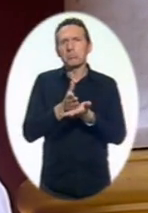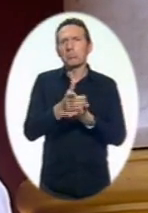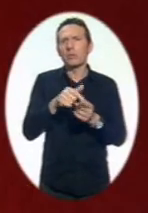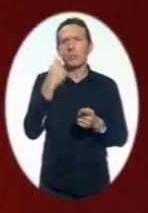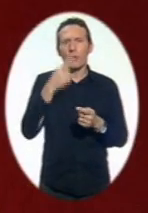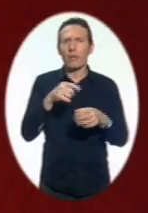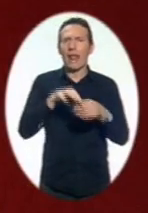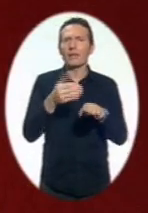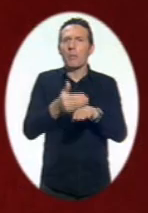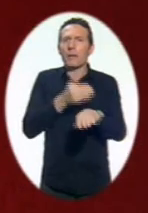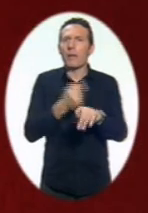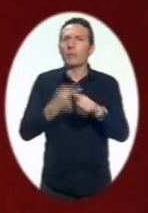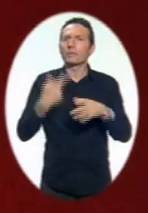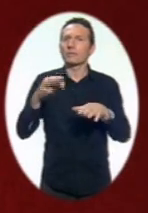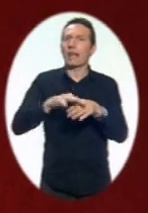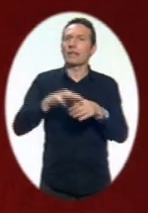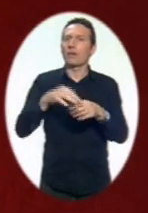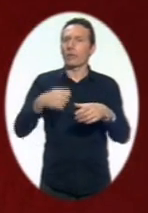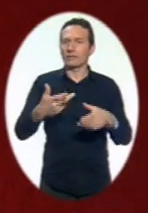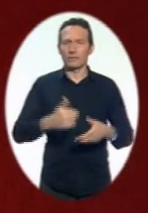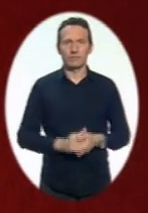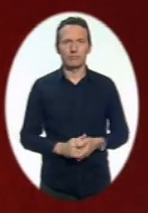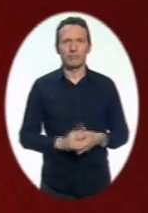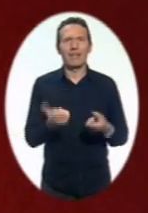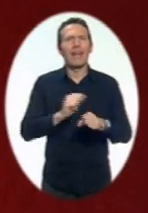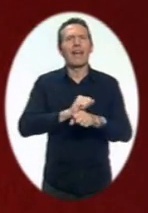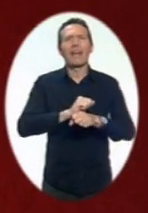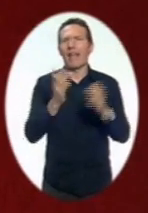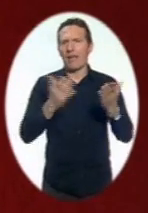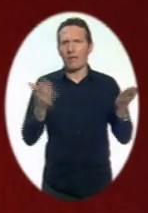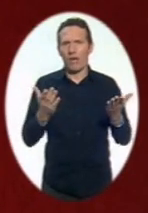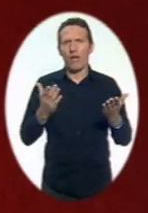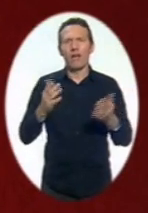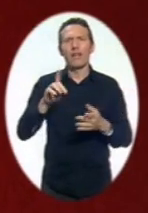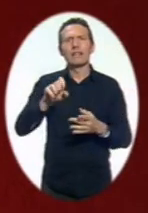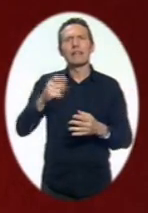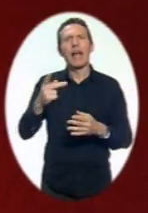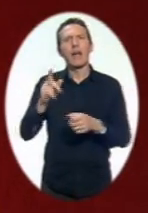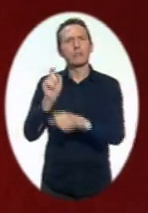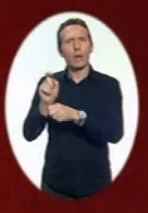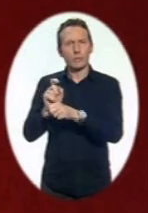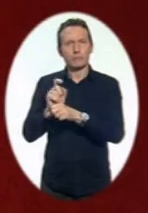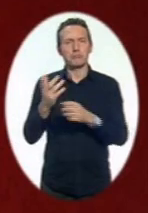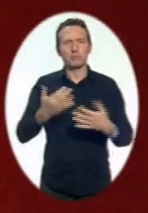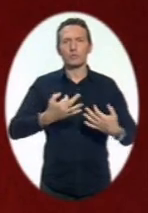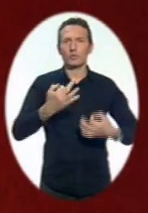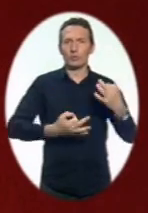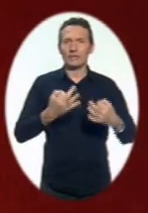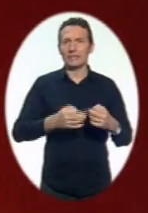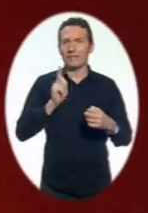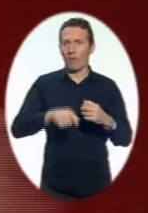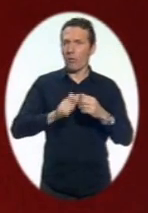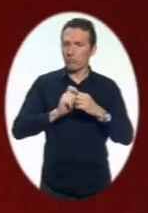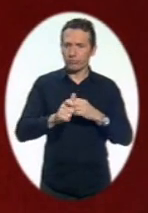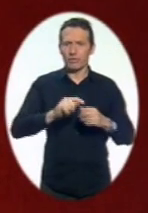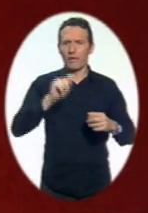les primaires et pour la présidentielle d'abord elle est très claire concernant euh la mise en cause de Dominic stroscan la justice doit passer elle